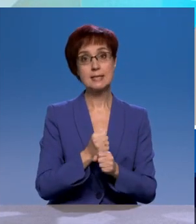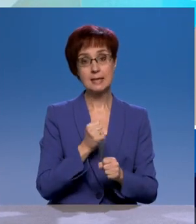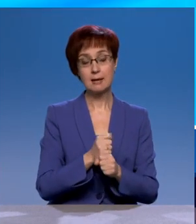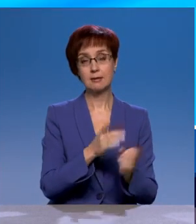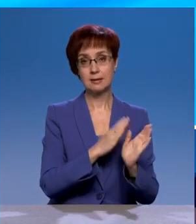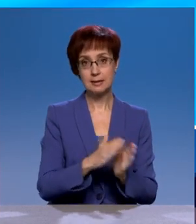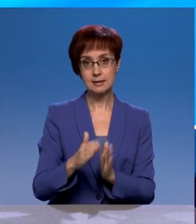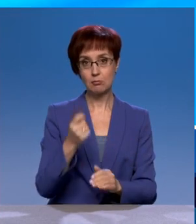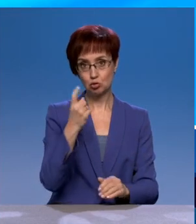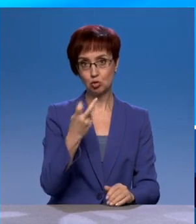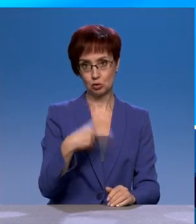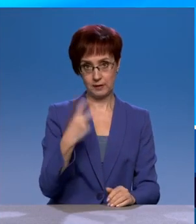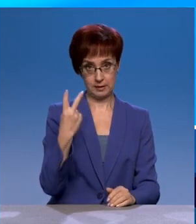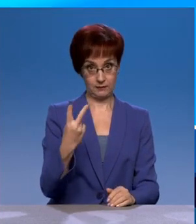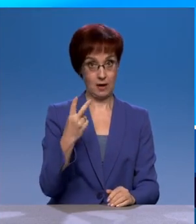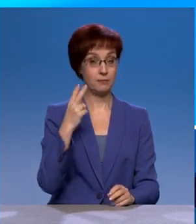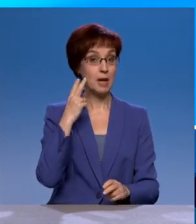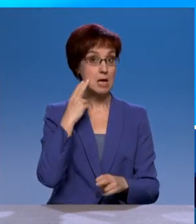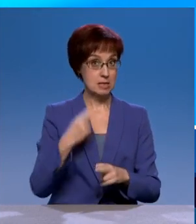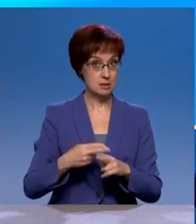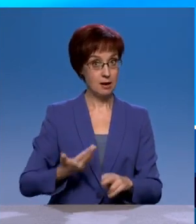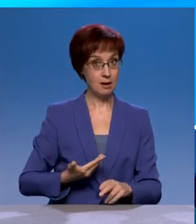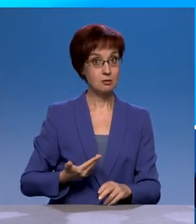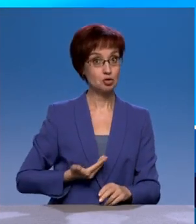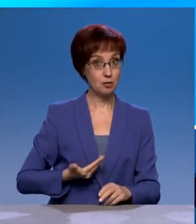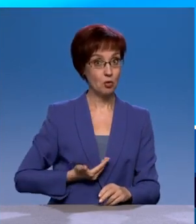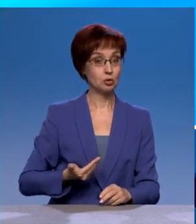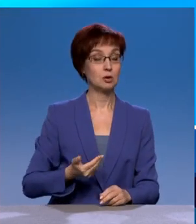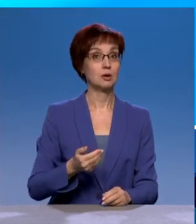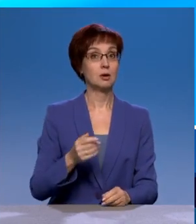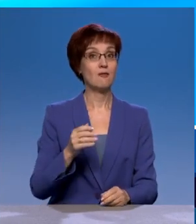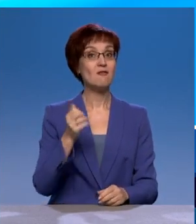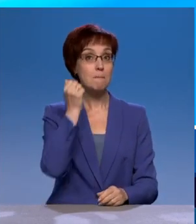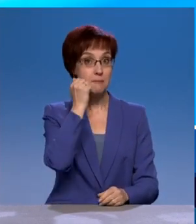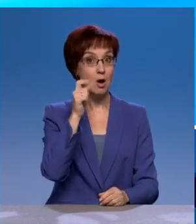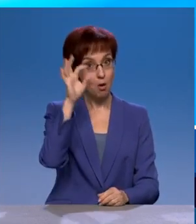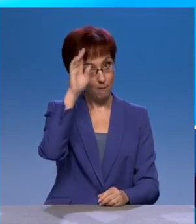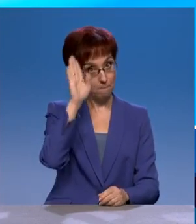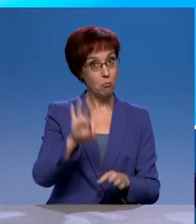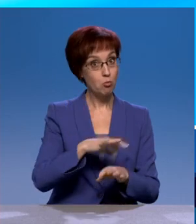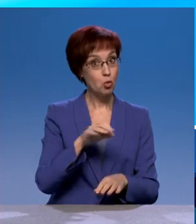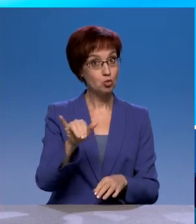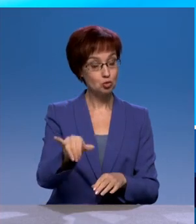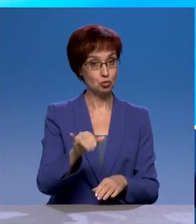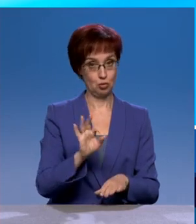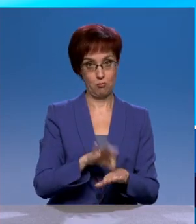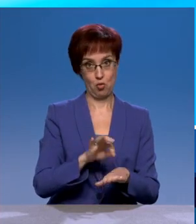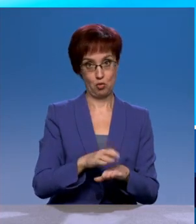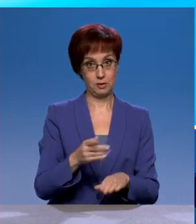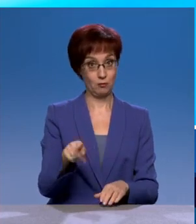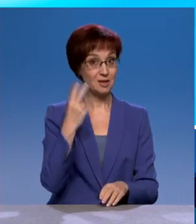болеет. Сестра у меня в деревне болеет. Так что медсестра не потянет никакую программу